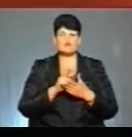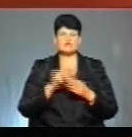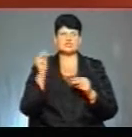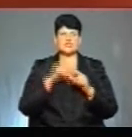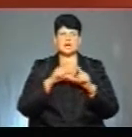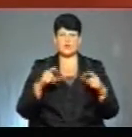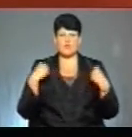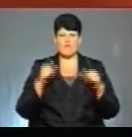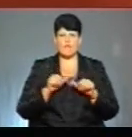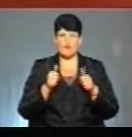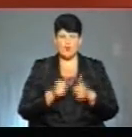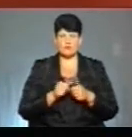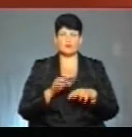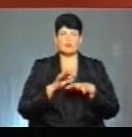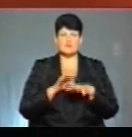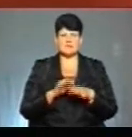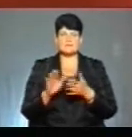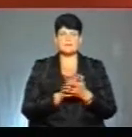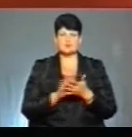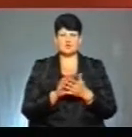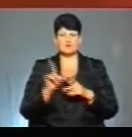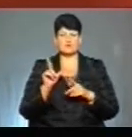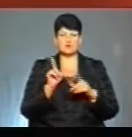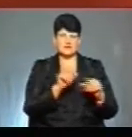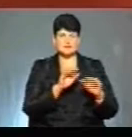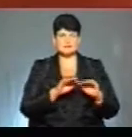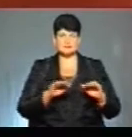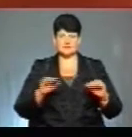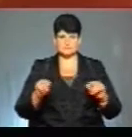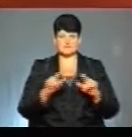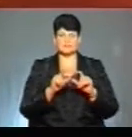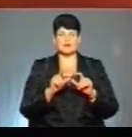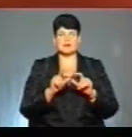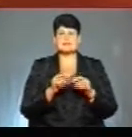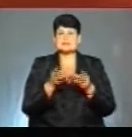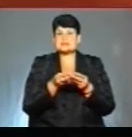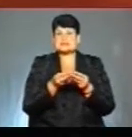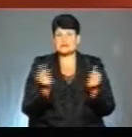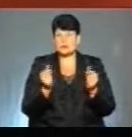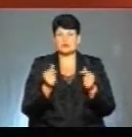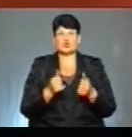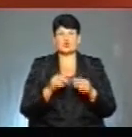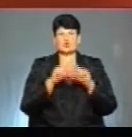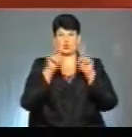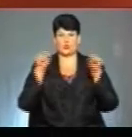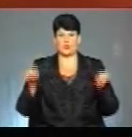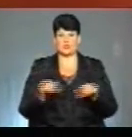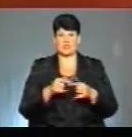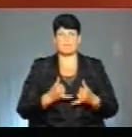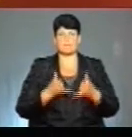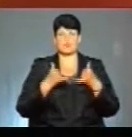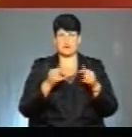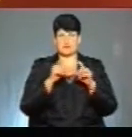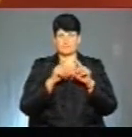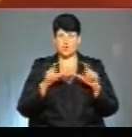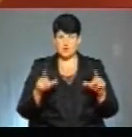запровадять безкоштовний проїзд учнів у комунальному транспорті Тернополя, зникнуть дошки пошани зі стін школи, а оцінки за навчання